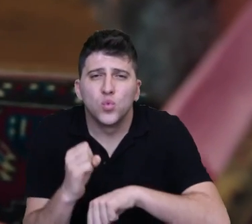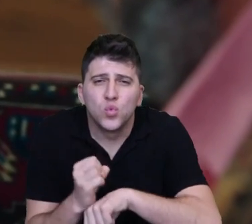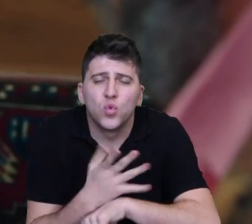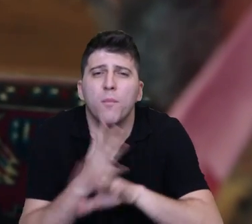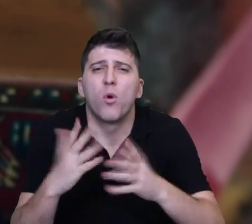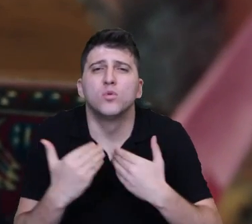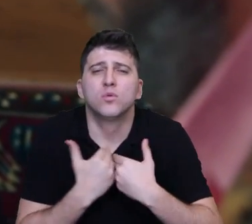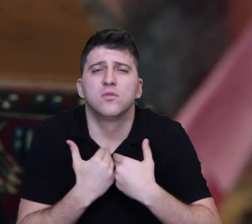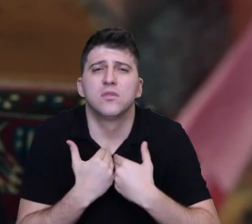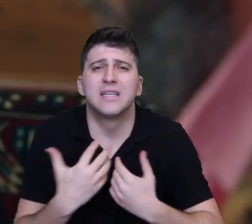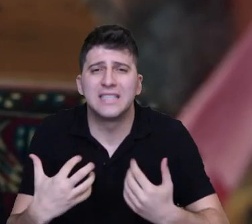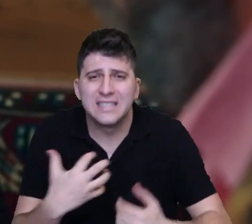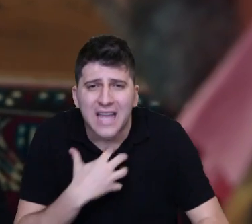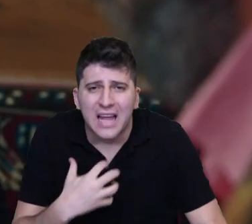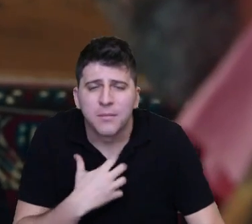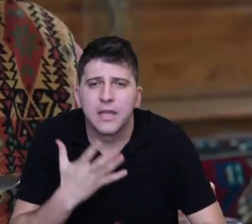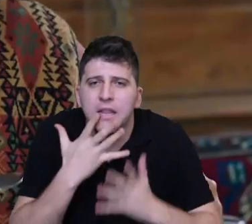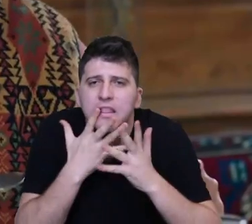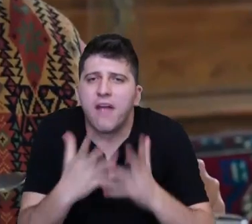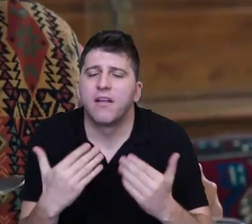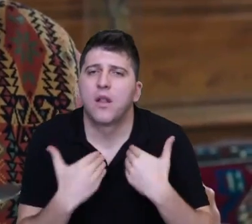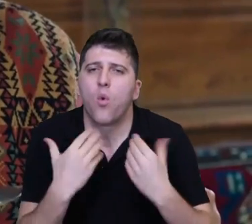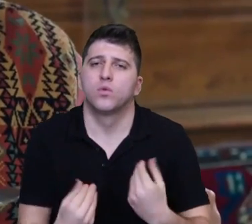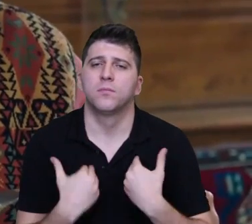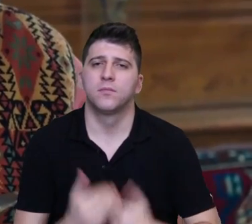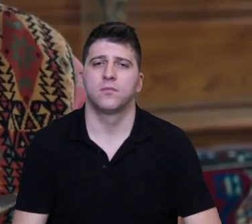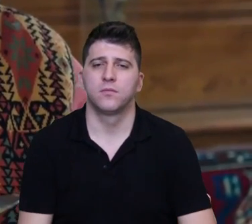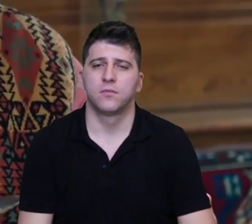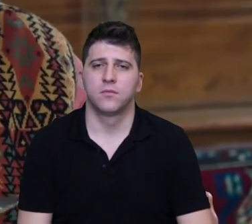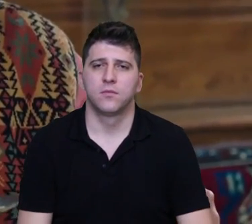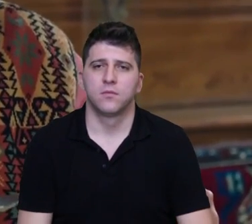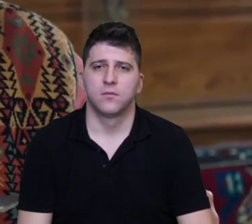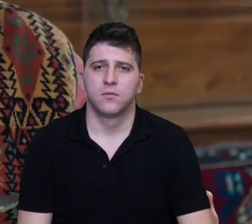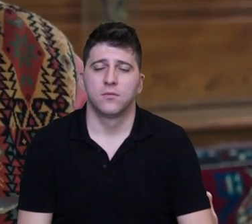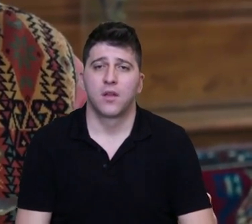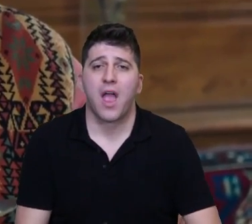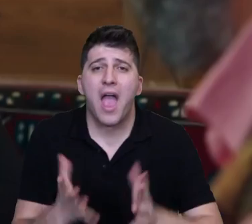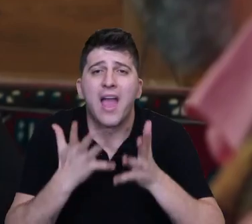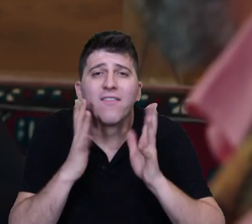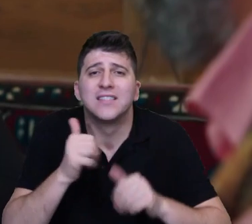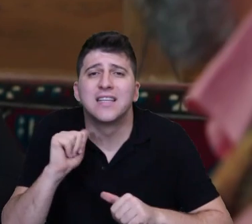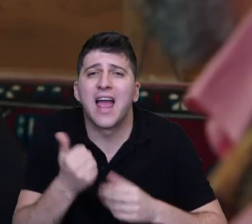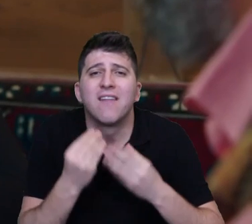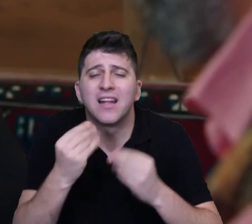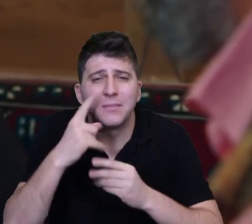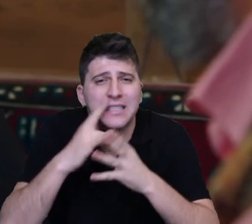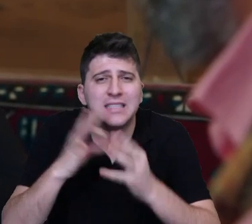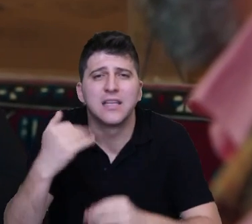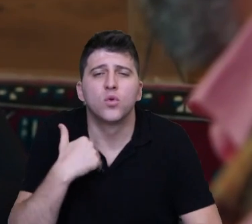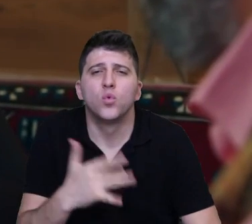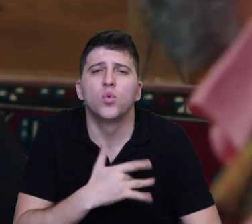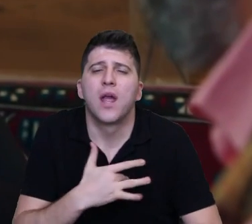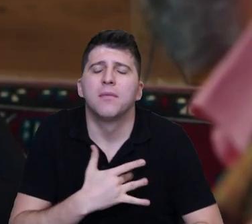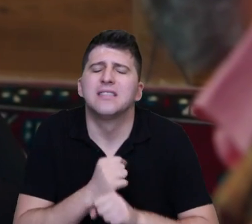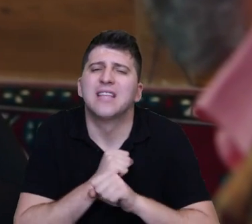incindi. Kendi kendimden nefret eder oldum. En çok değer verdiğim insan yüreğimi